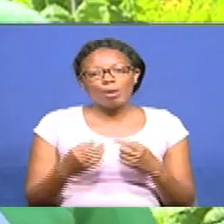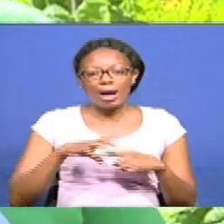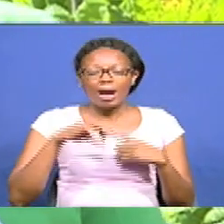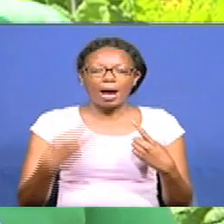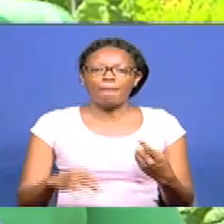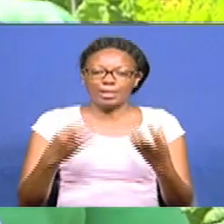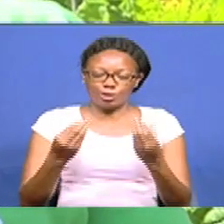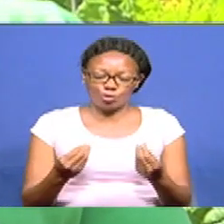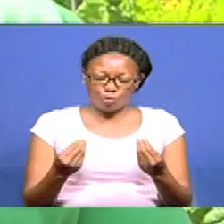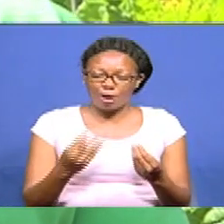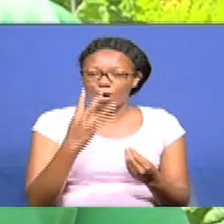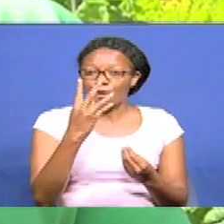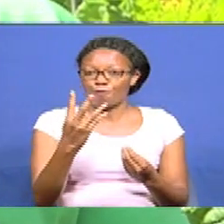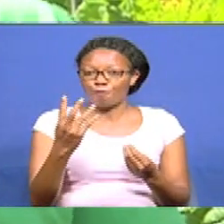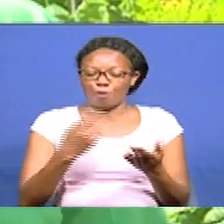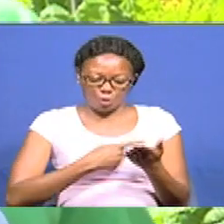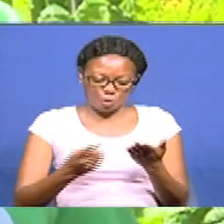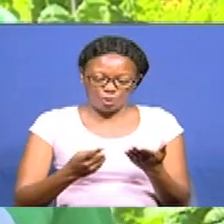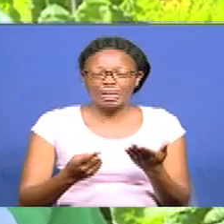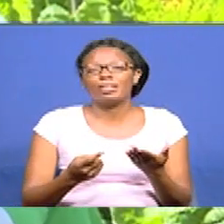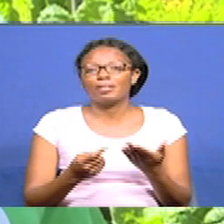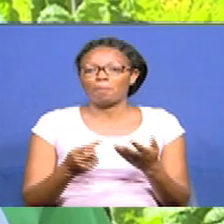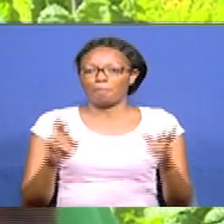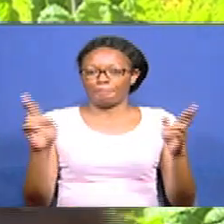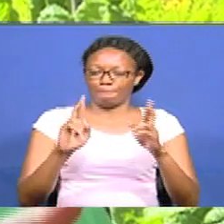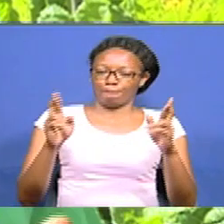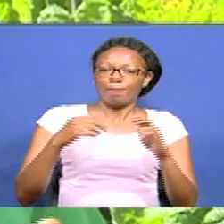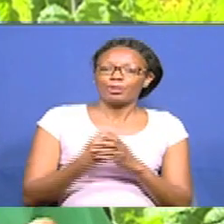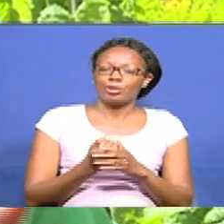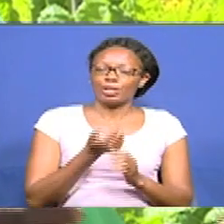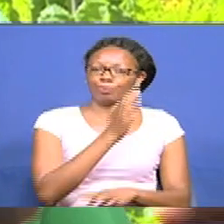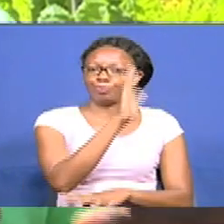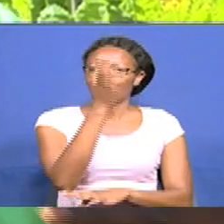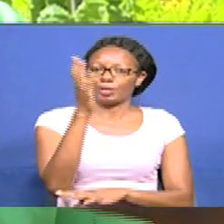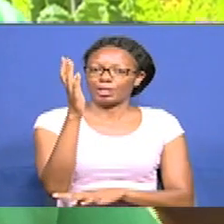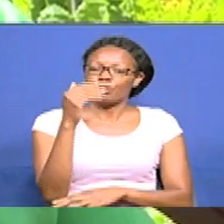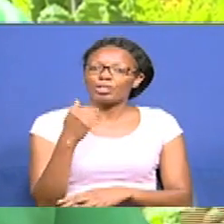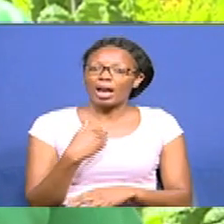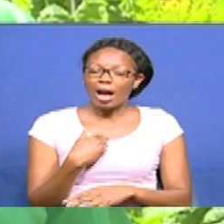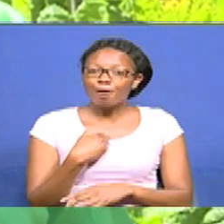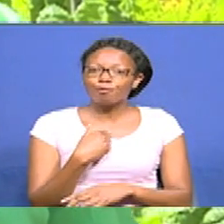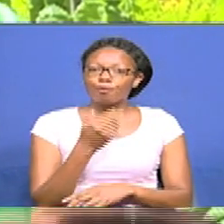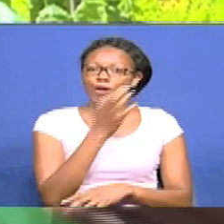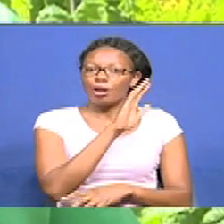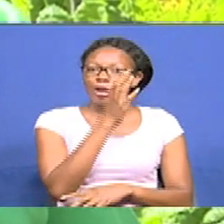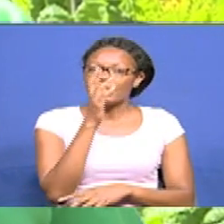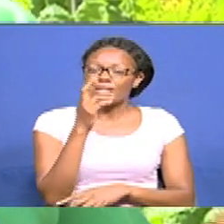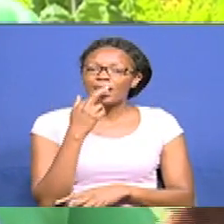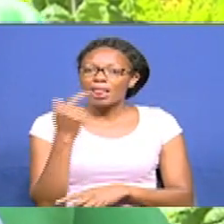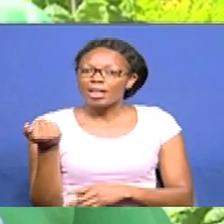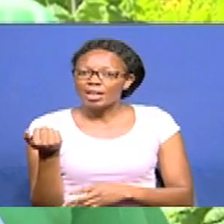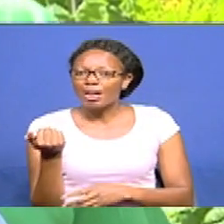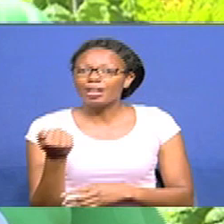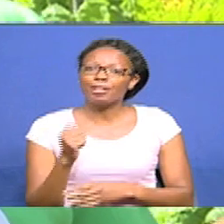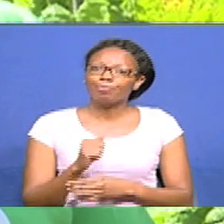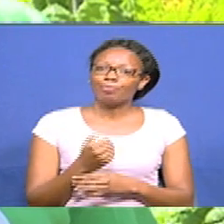spinach, pia hiyo inaenda wiki 4. So aina ya miti, kama tuseme tree tomato, avocado, hiyo